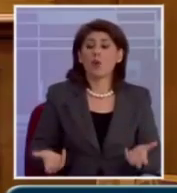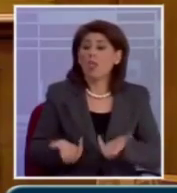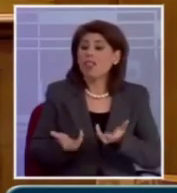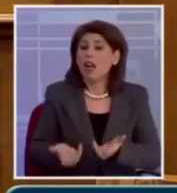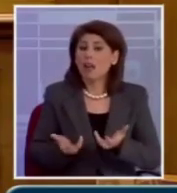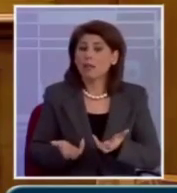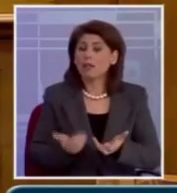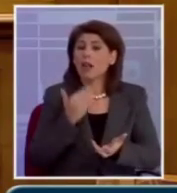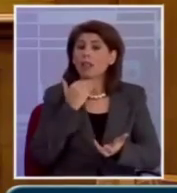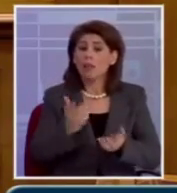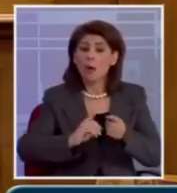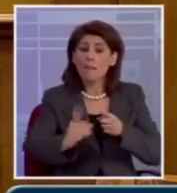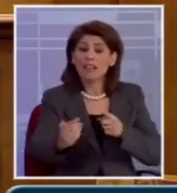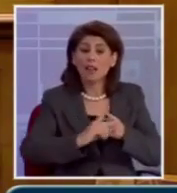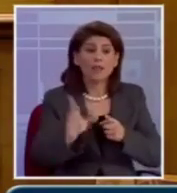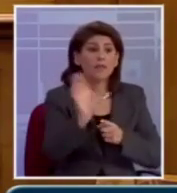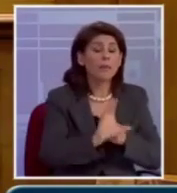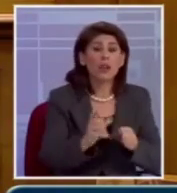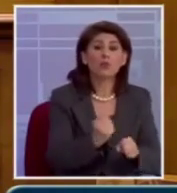να μετακινηθούν για να βρουν δουλειά.